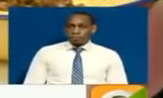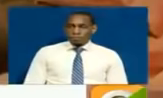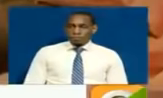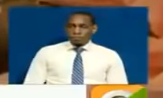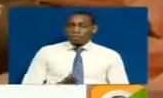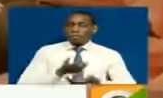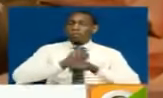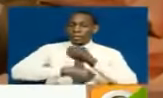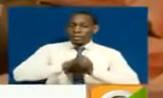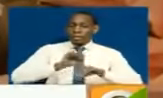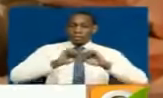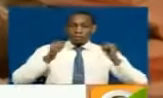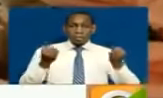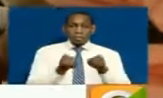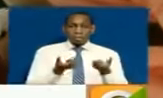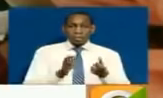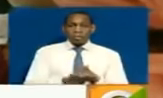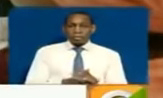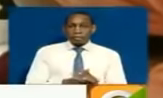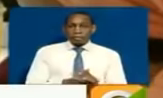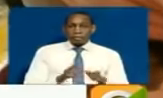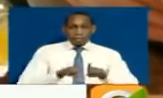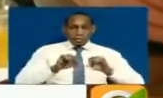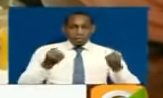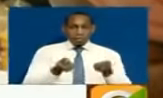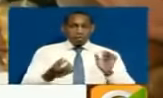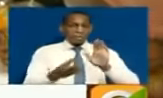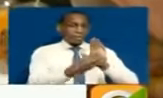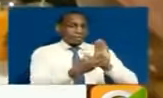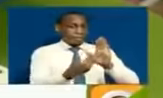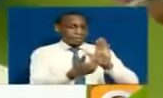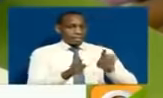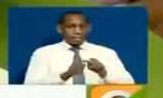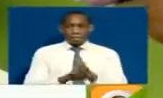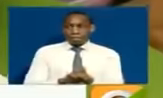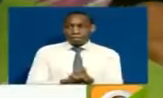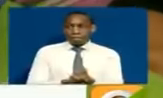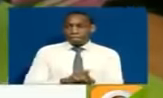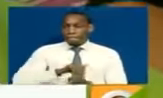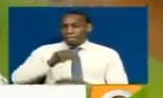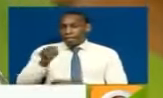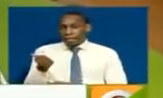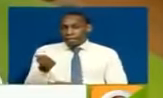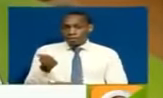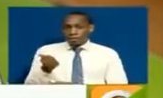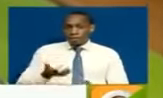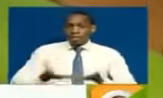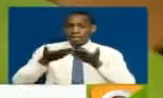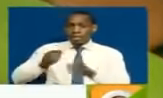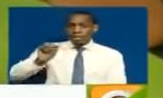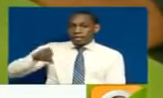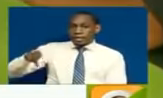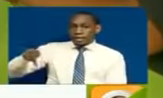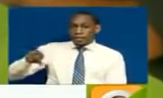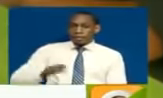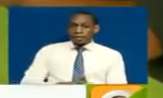Tuko very active kwa social media. Hapo ndio tuna advertise, alafu pia tumeingia kwa hizi delivery apps.